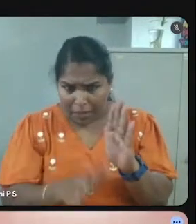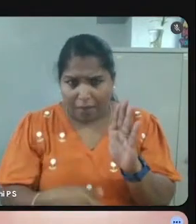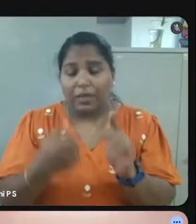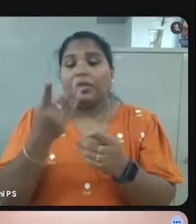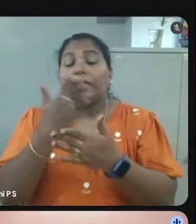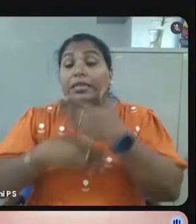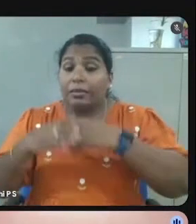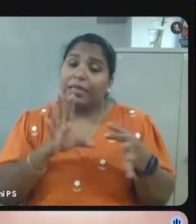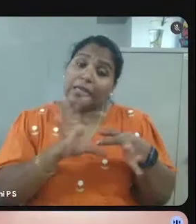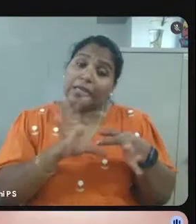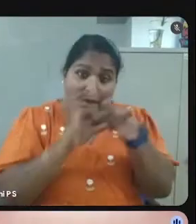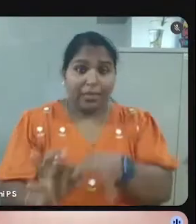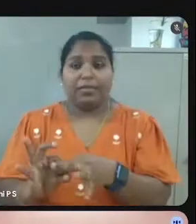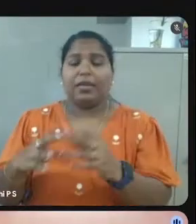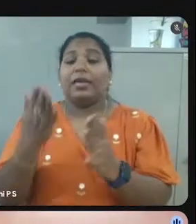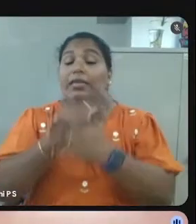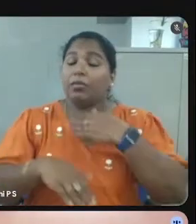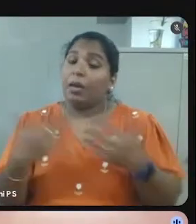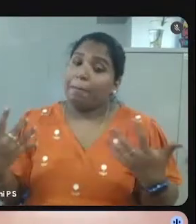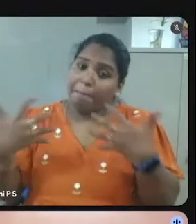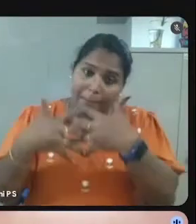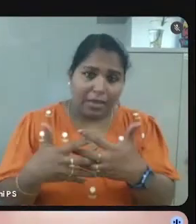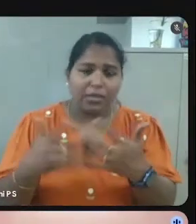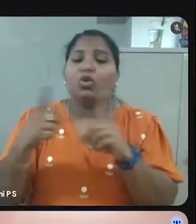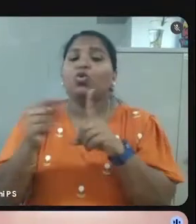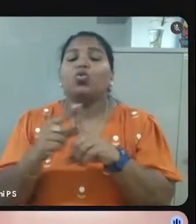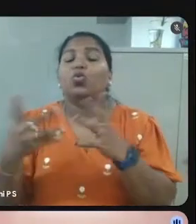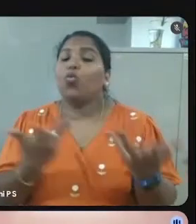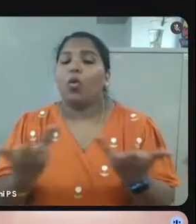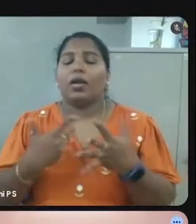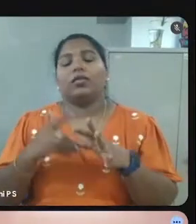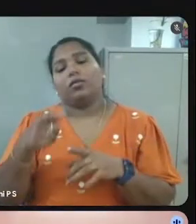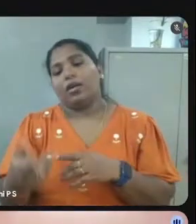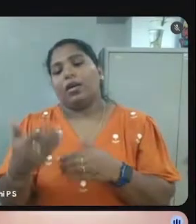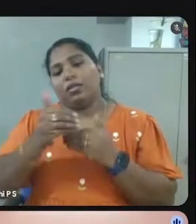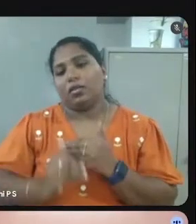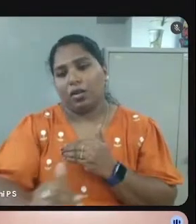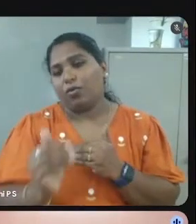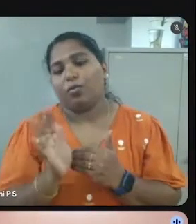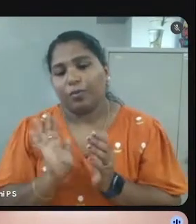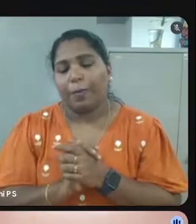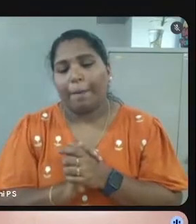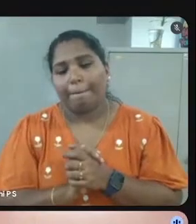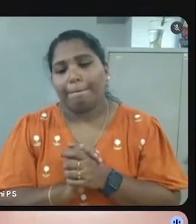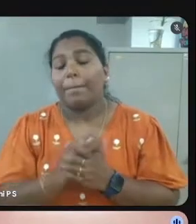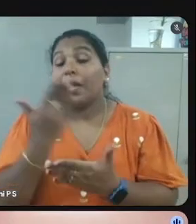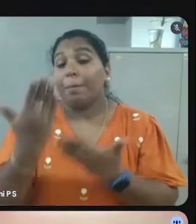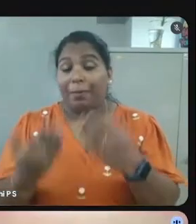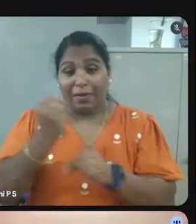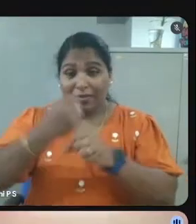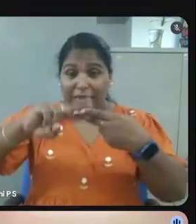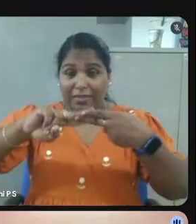അനുസരിച്ച് അതൊരു ലിമിറ്റോടി കൂടി തന്നെ നമുക്ക് മുന്നോട്ട് പോകാൻ സാധ്യതയുണ്ട്. അപ്പൊ ഇത് കുറച്ച് ഒരു ജനറ്റിക് ഇഷ്യൂ